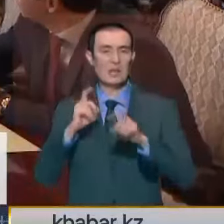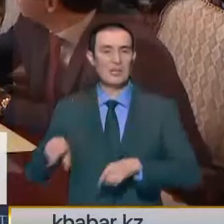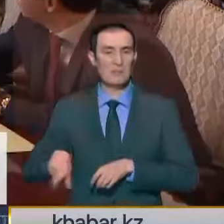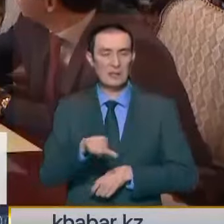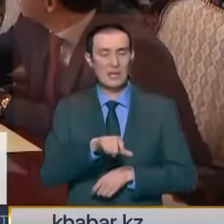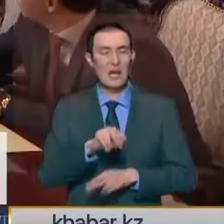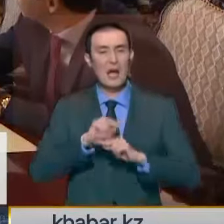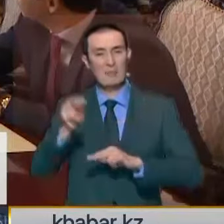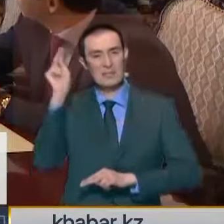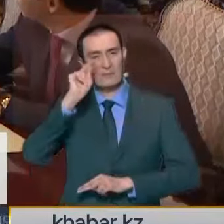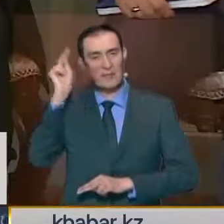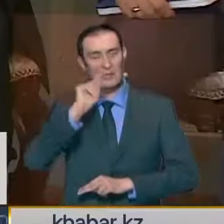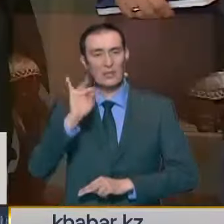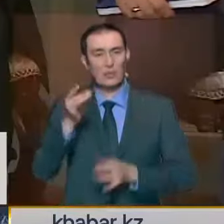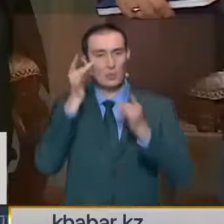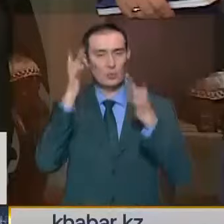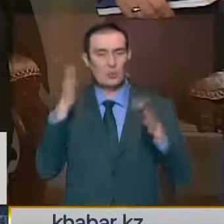образовательной и